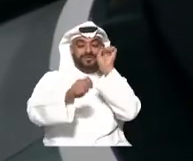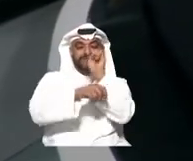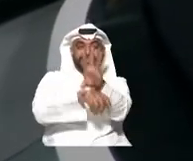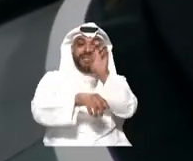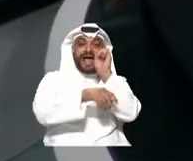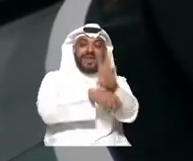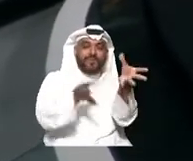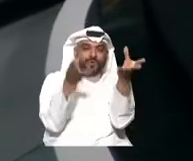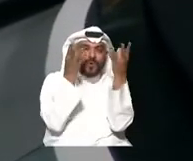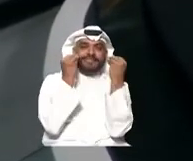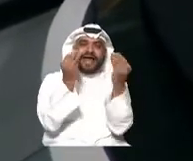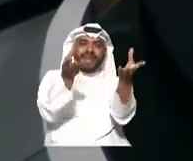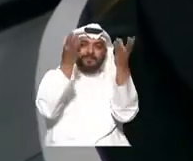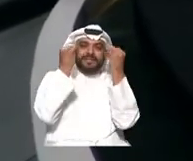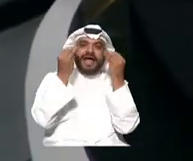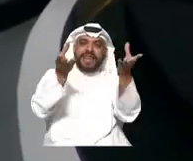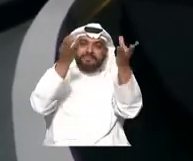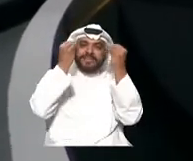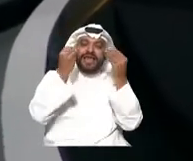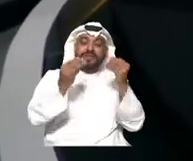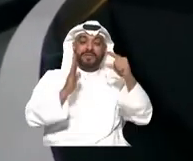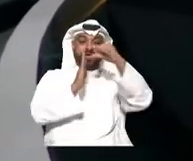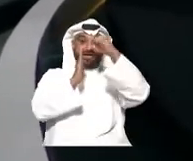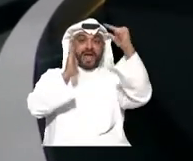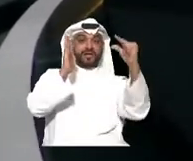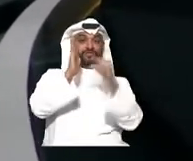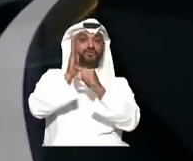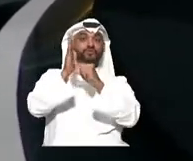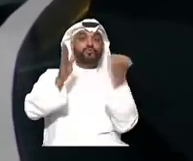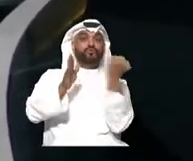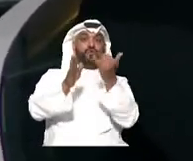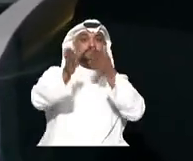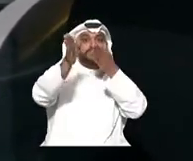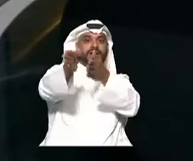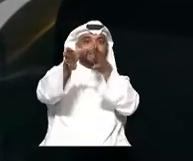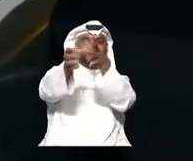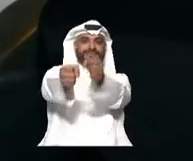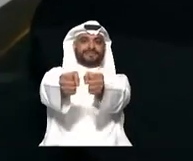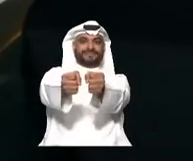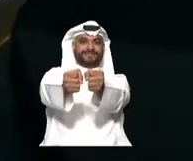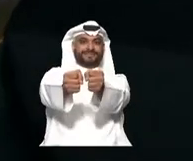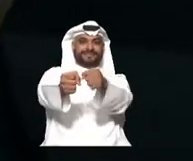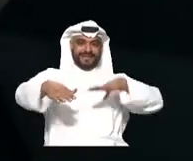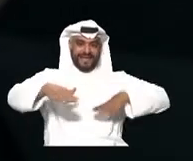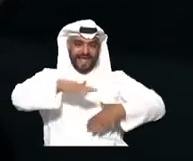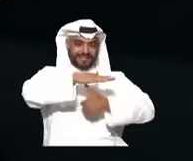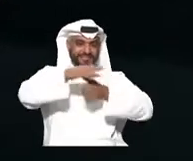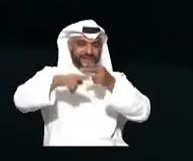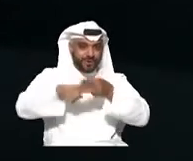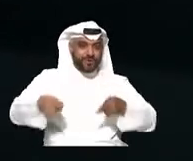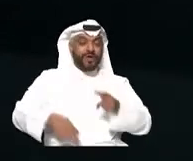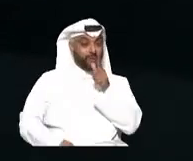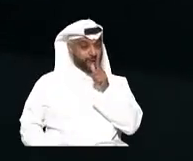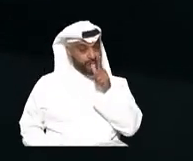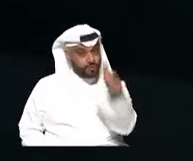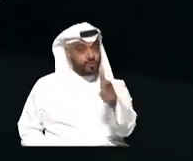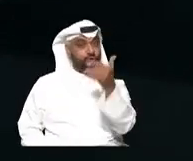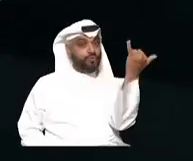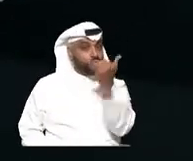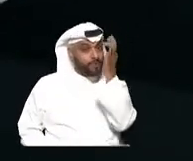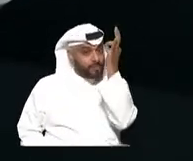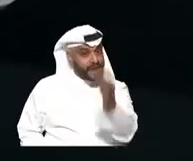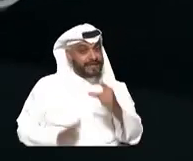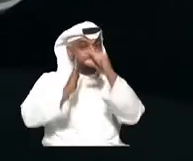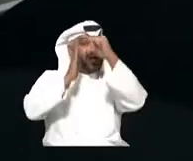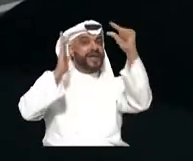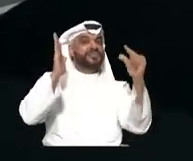الأوضاع المضطربة، كان الدستور لا حياد عنه. نعم. شيخ نواف دائما يتكلم عن هذا الجانب ويصر عليه، بل